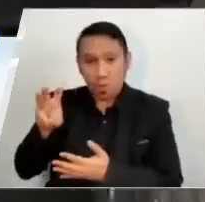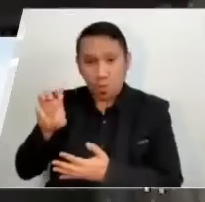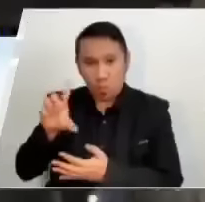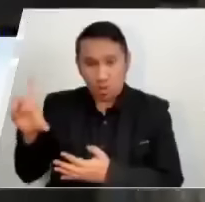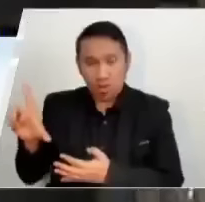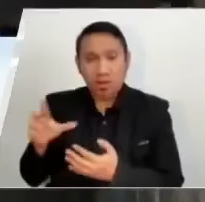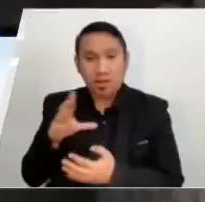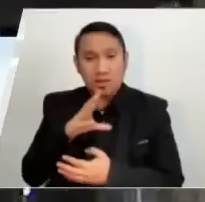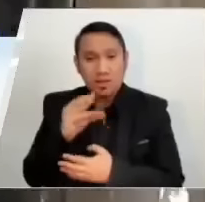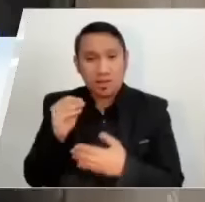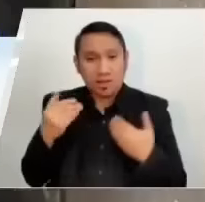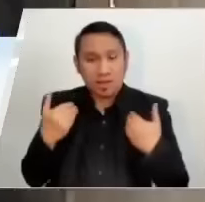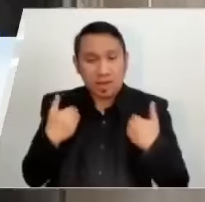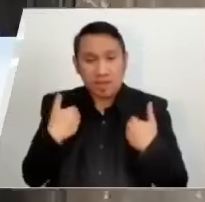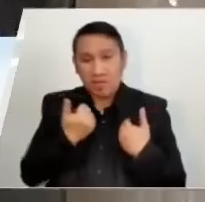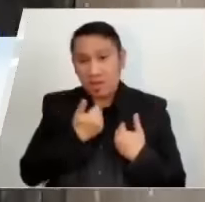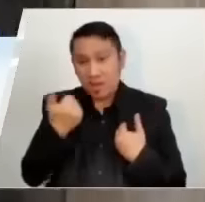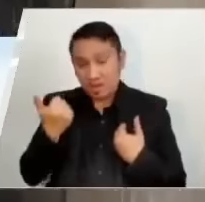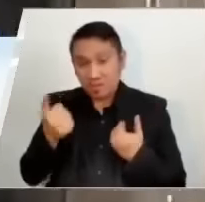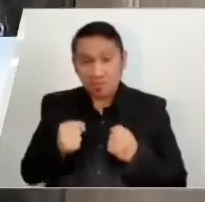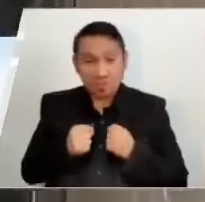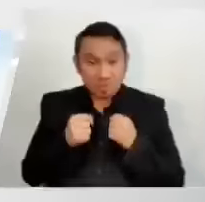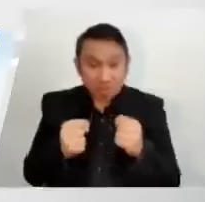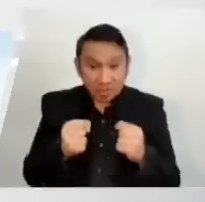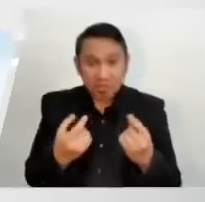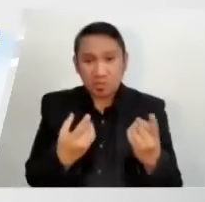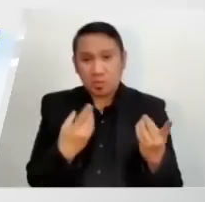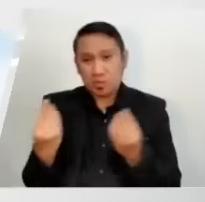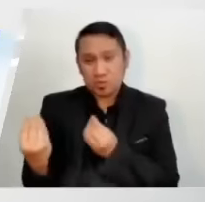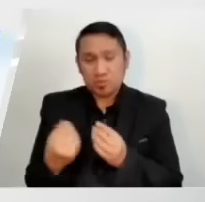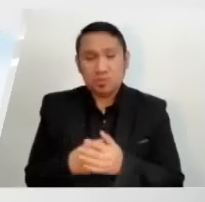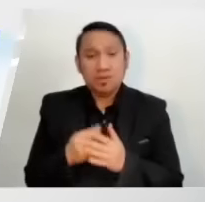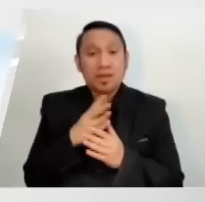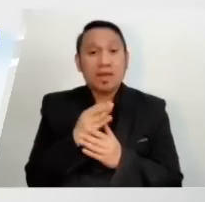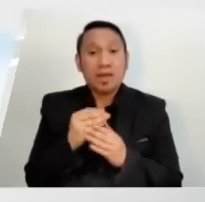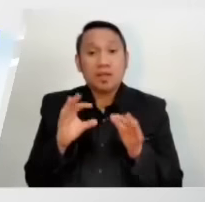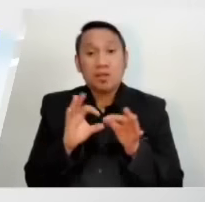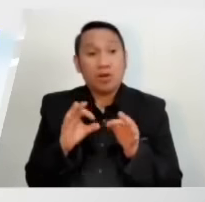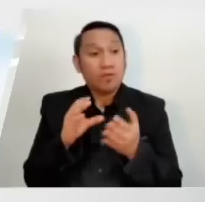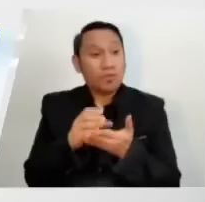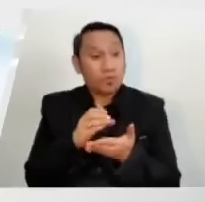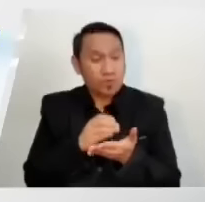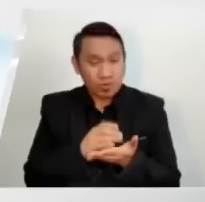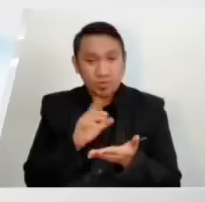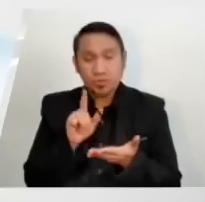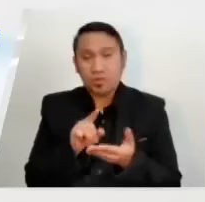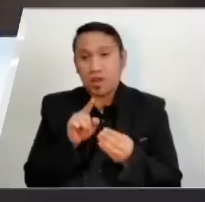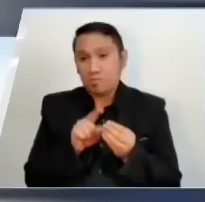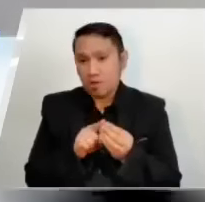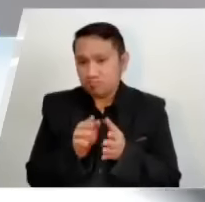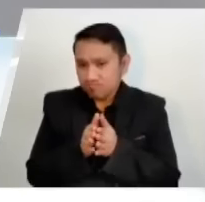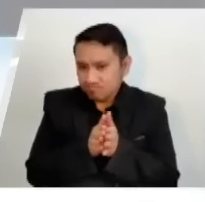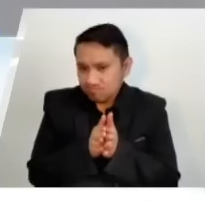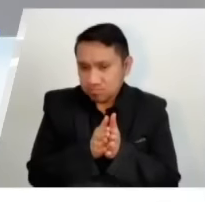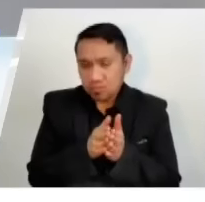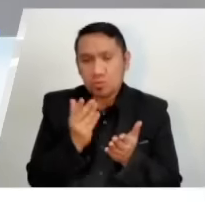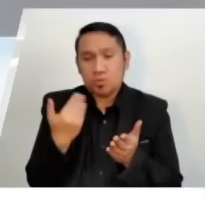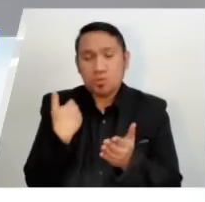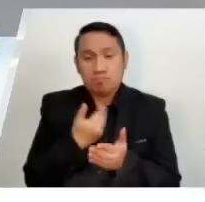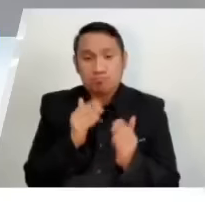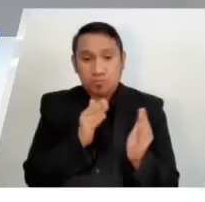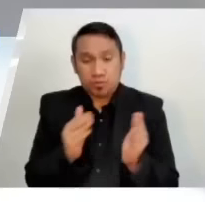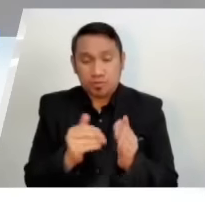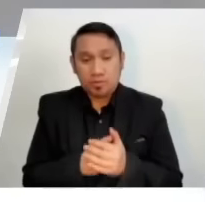operational strategies na ginagawa, and of course yung aggressive na leak repairs. But 46